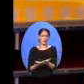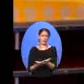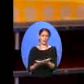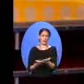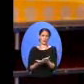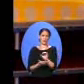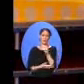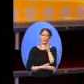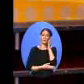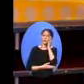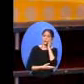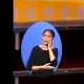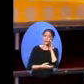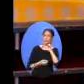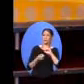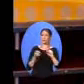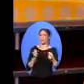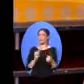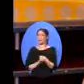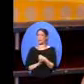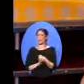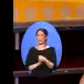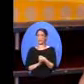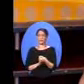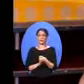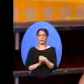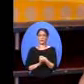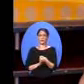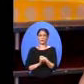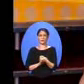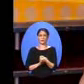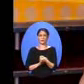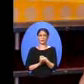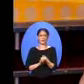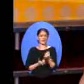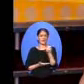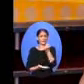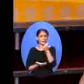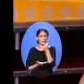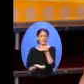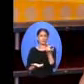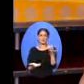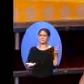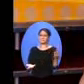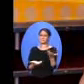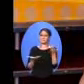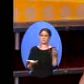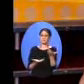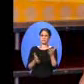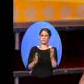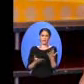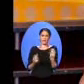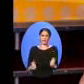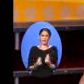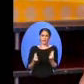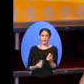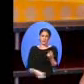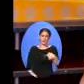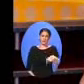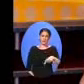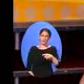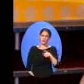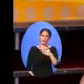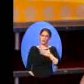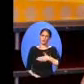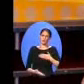האם זה מודעות, האם זה עוד תקציבים, מה הדברים שאתם שמים